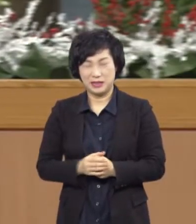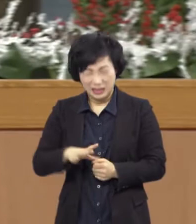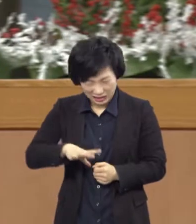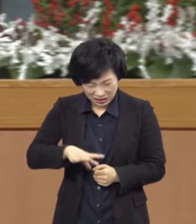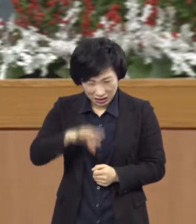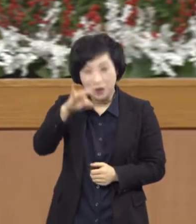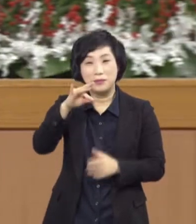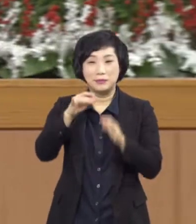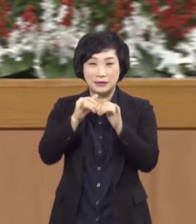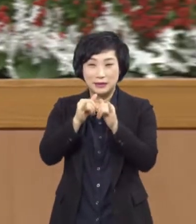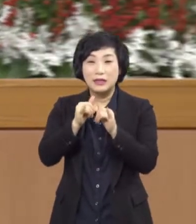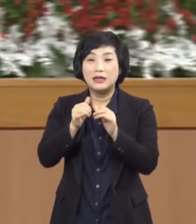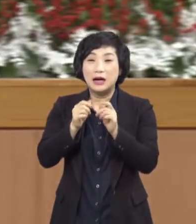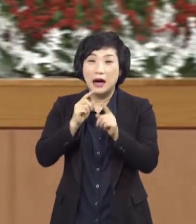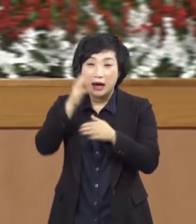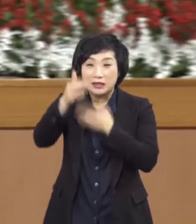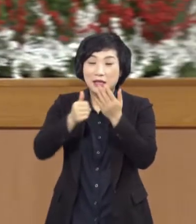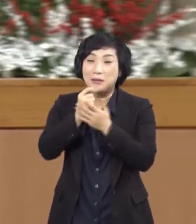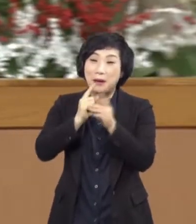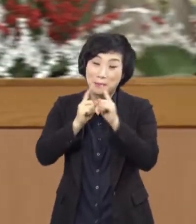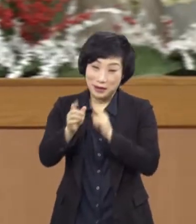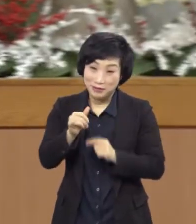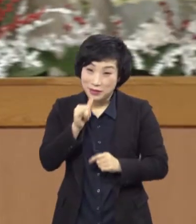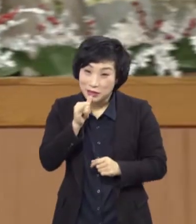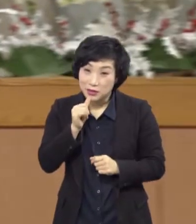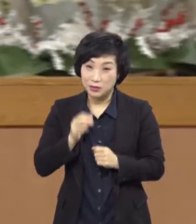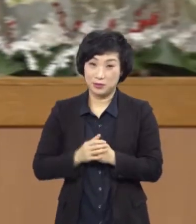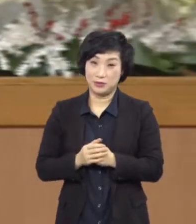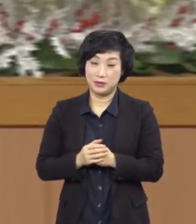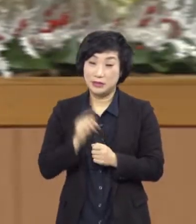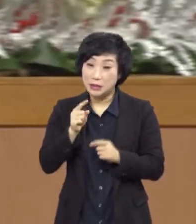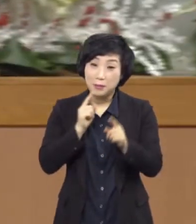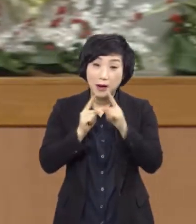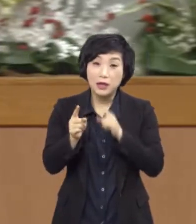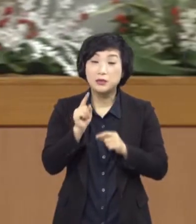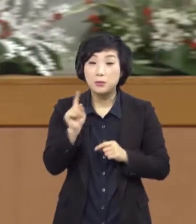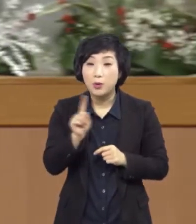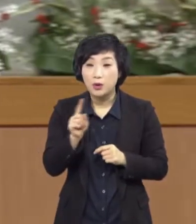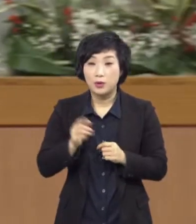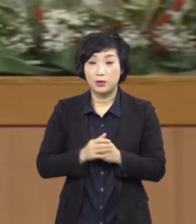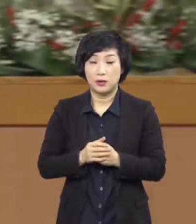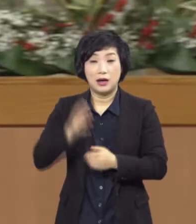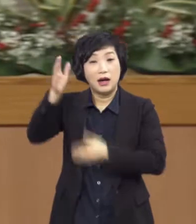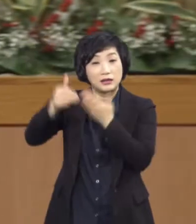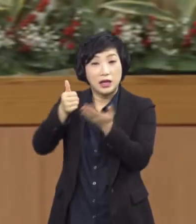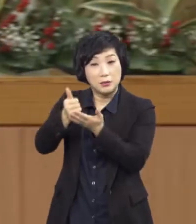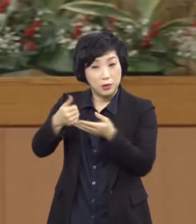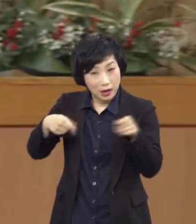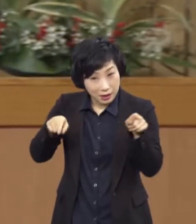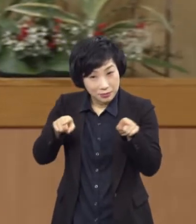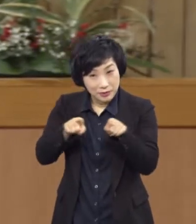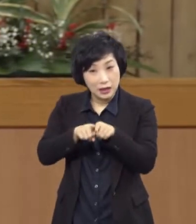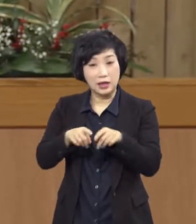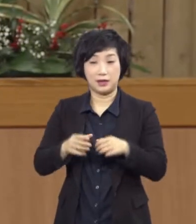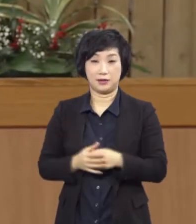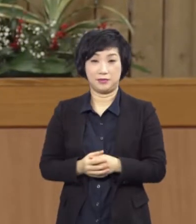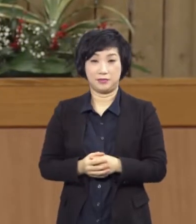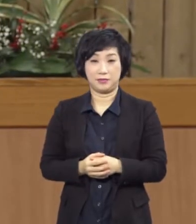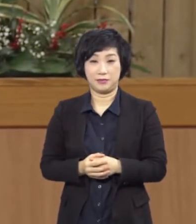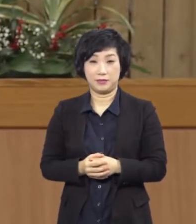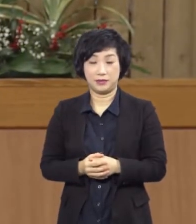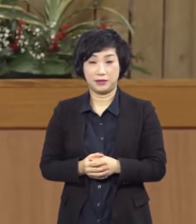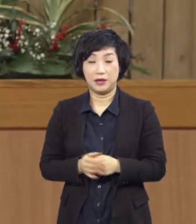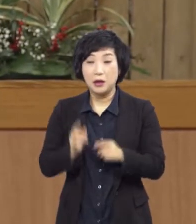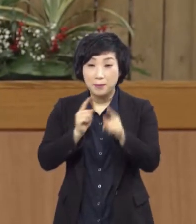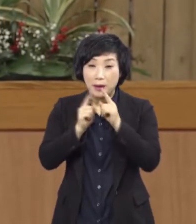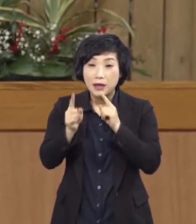태초에 말씀이 계시니라. 이 말씀이 하나님과 함께 계셨으니